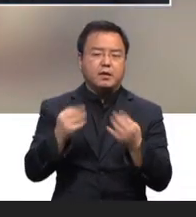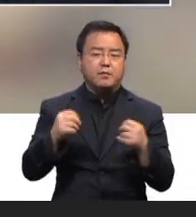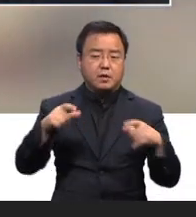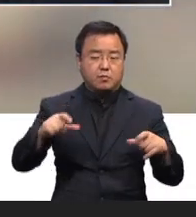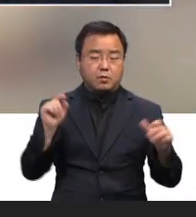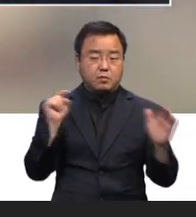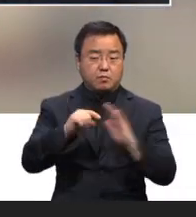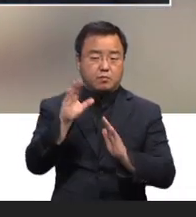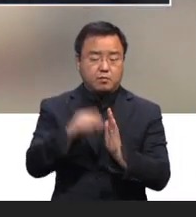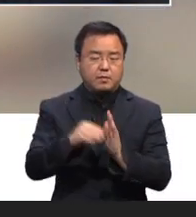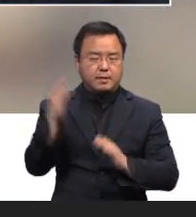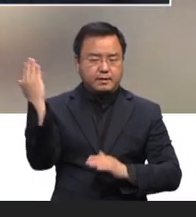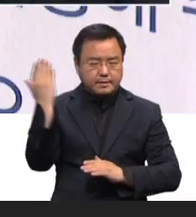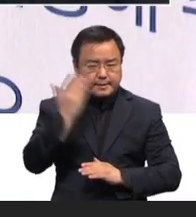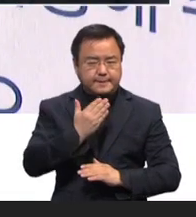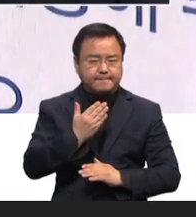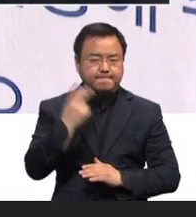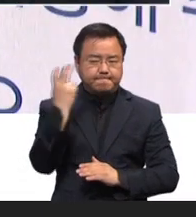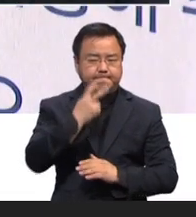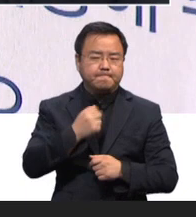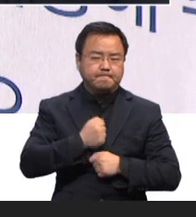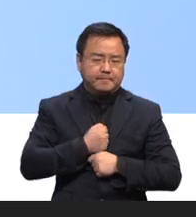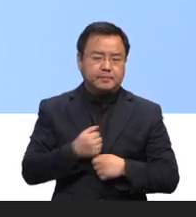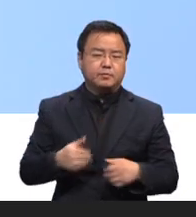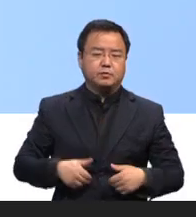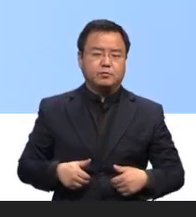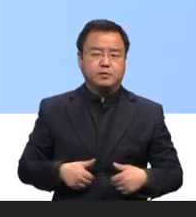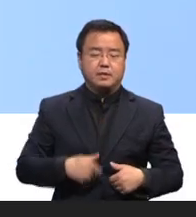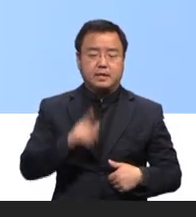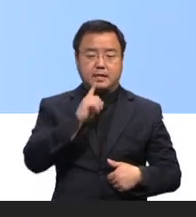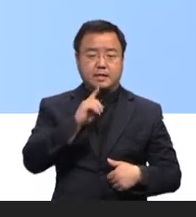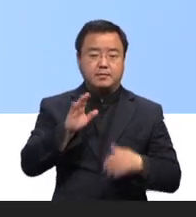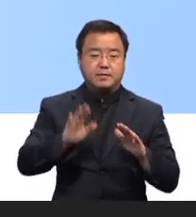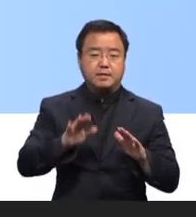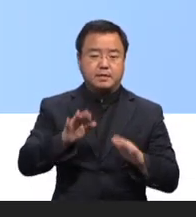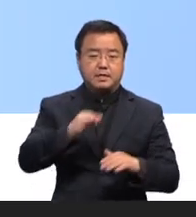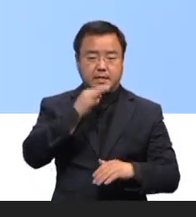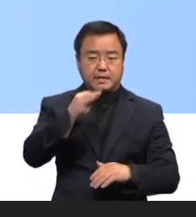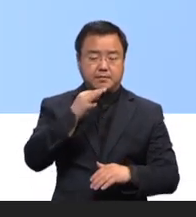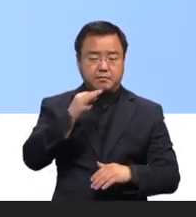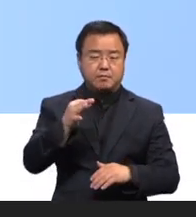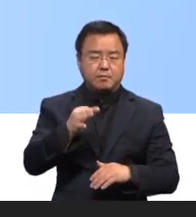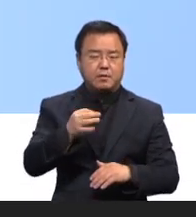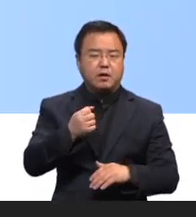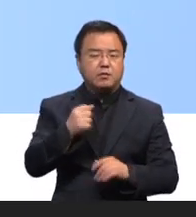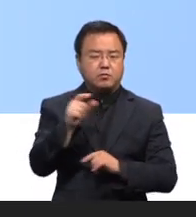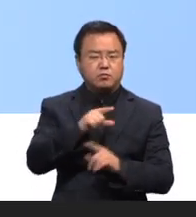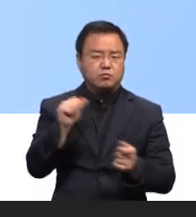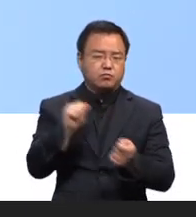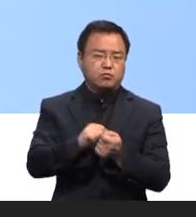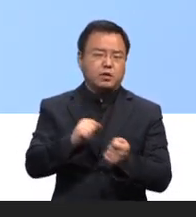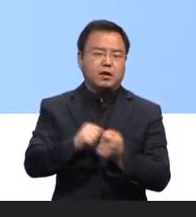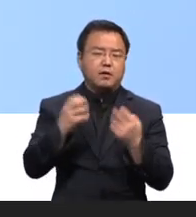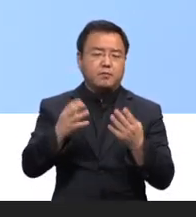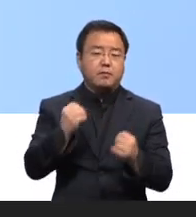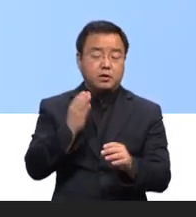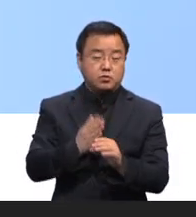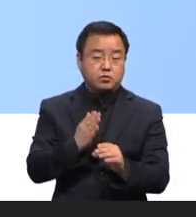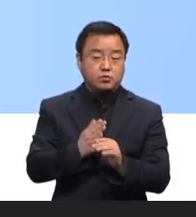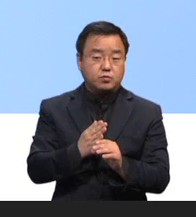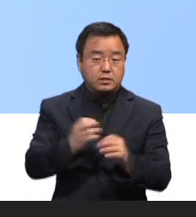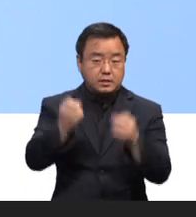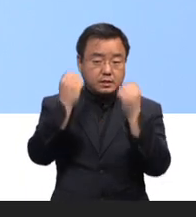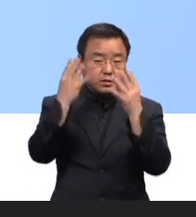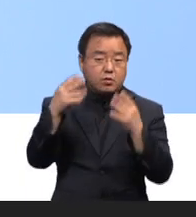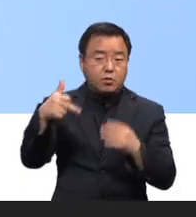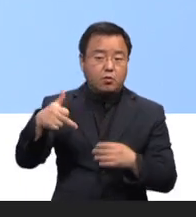위생에 신경 써야 된다고 강조를 하죠 그렇죠 특히 지금인 포르 인플루엔자 드릴링 중인 상황이라서 꼭 신종 코로나바이러스 때문은